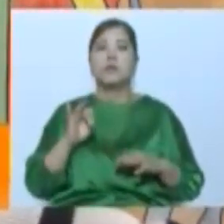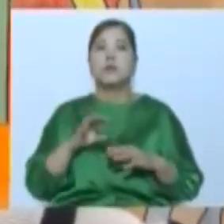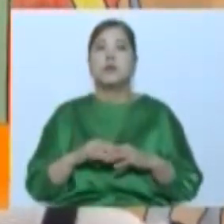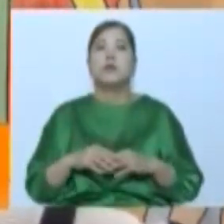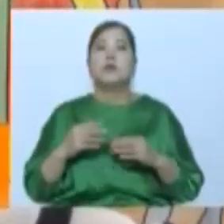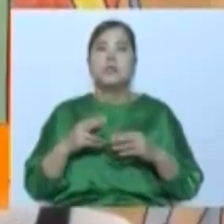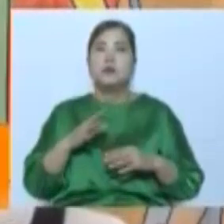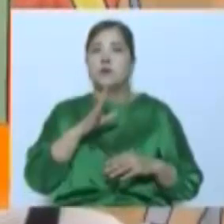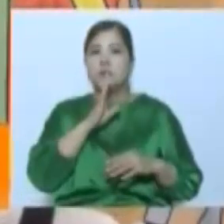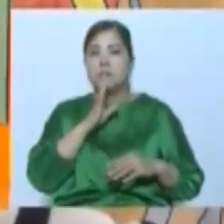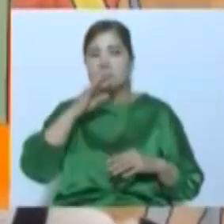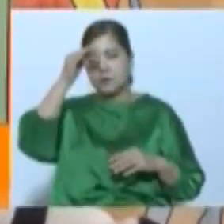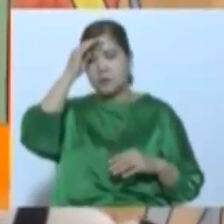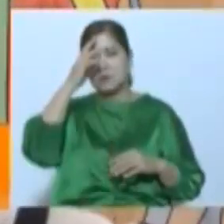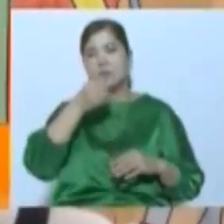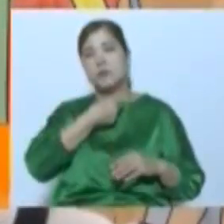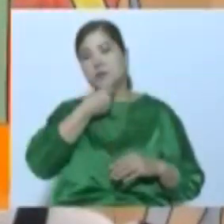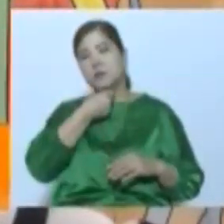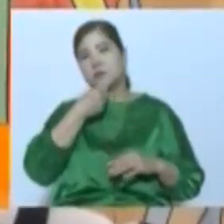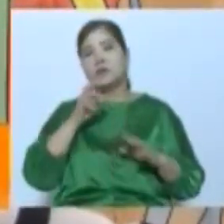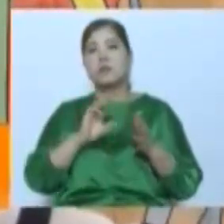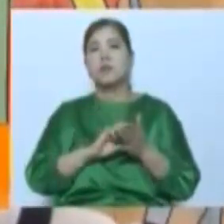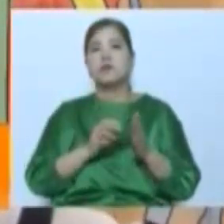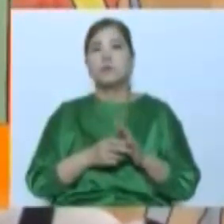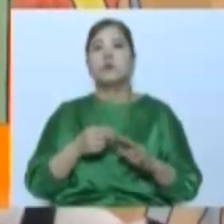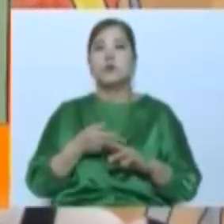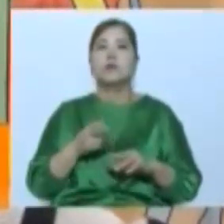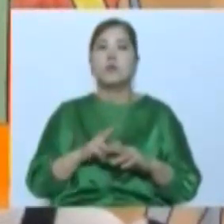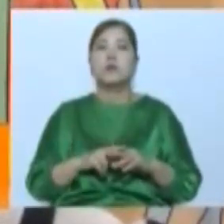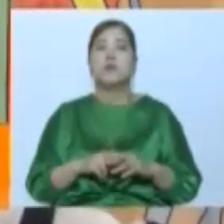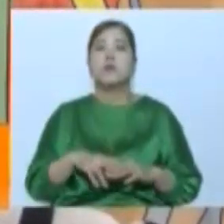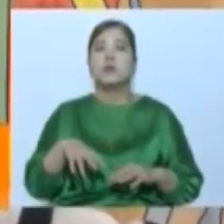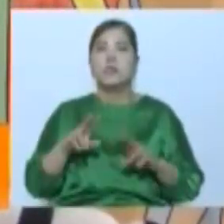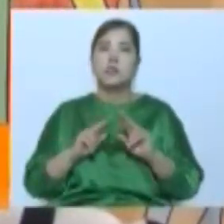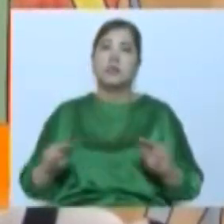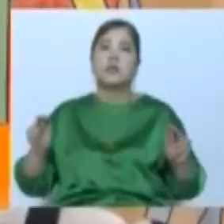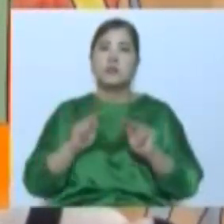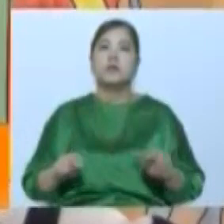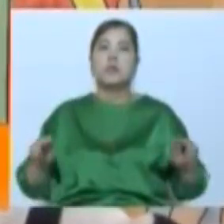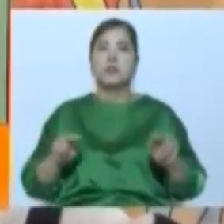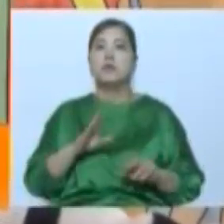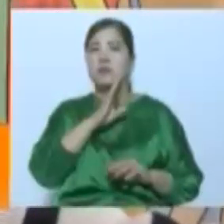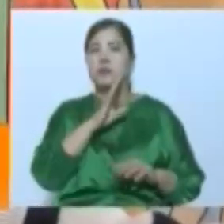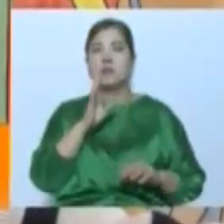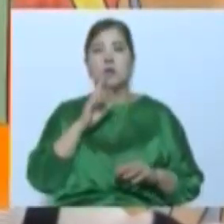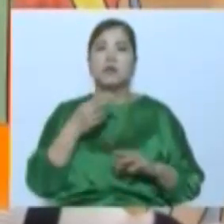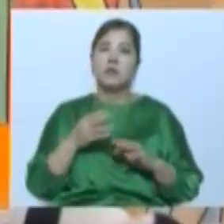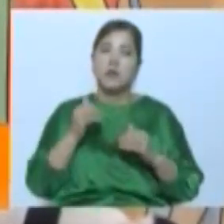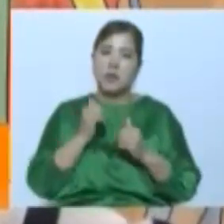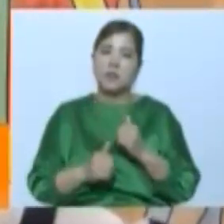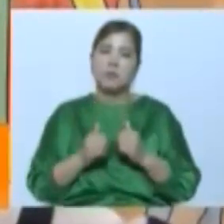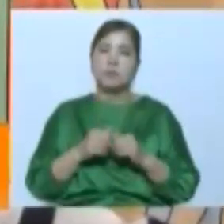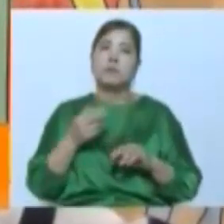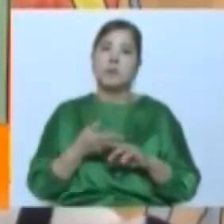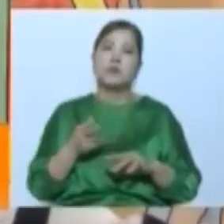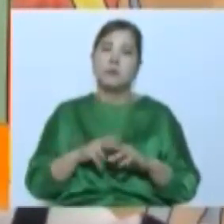мальчиков и девочек из старших классов будь то родитель учитель или ученик для нас ценно мнение и мысли каждого Поэтому мы всегда готовы